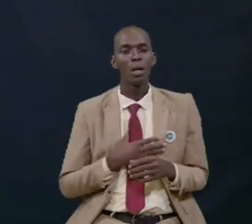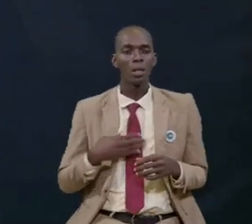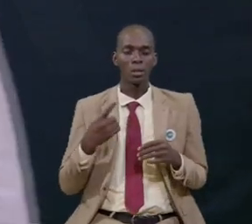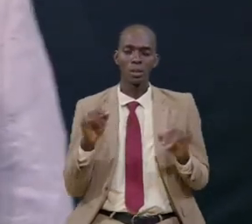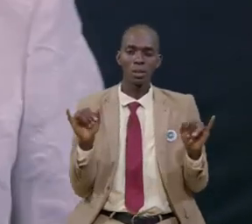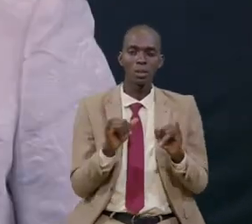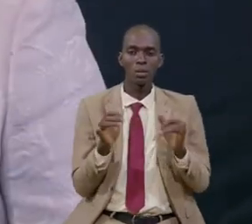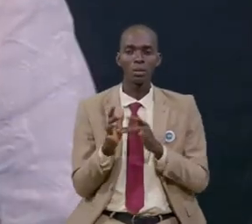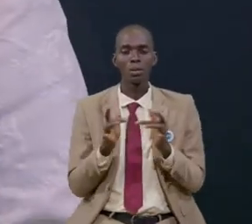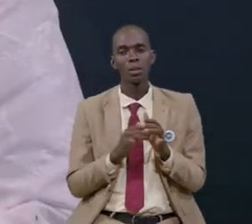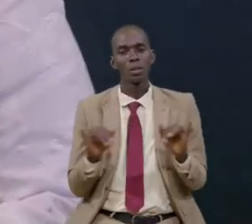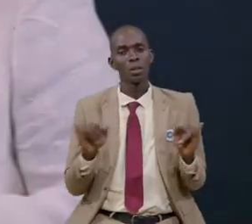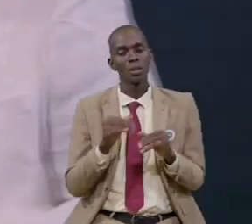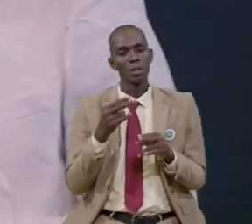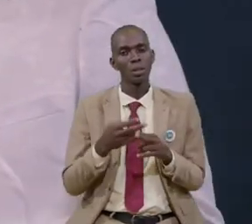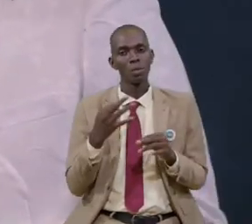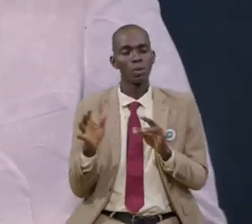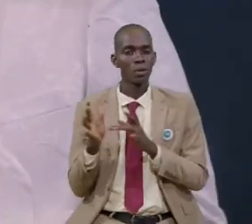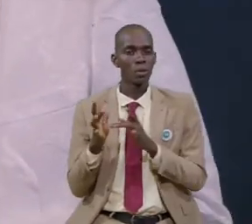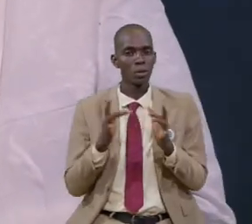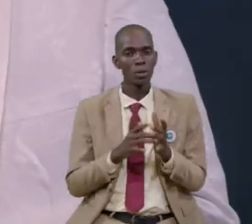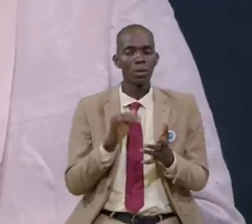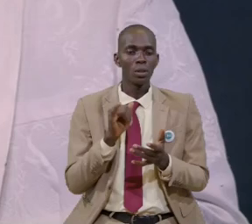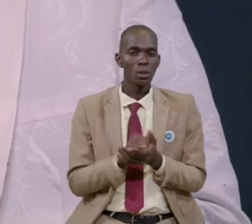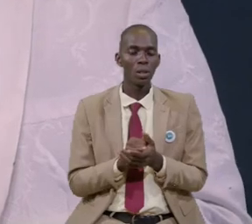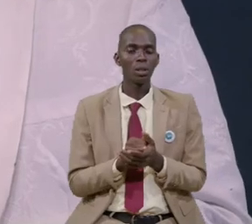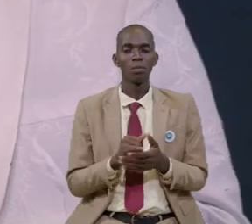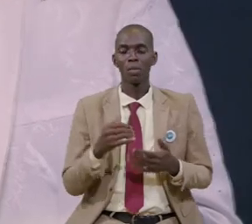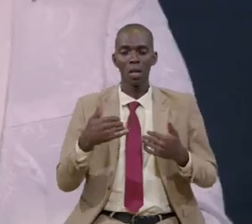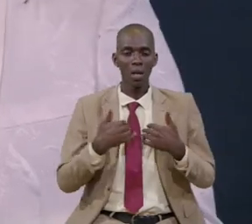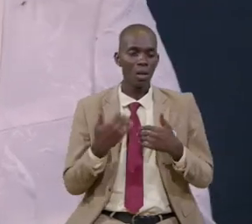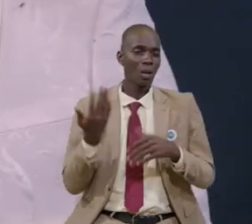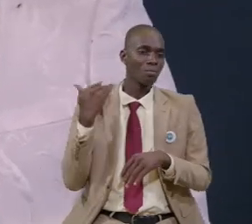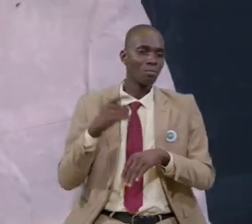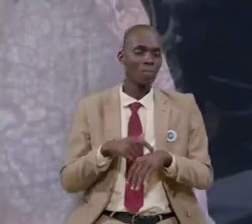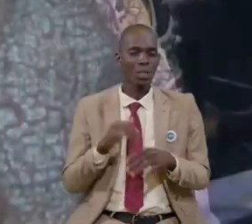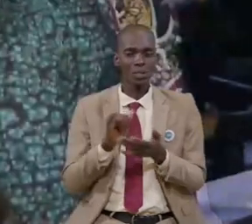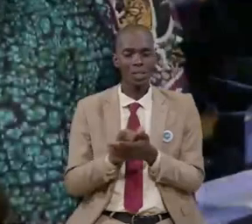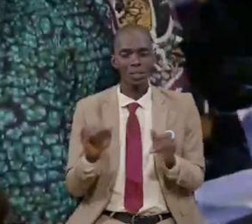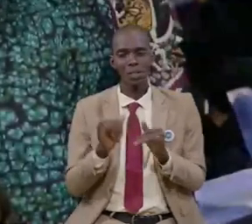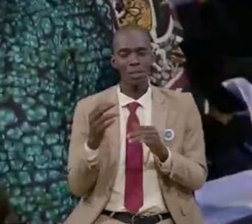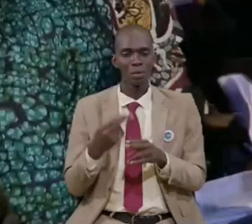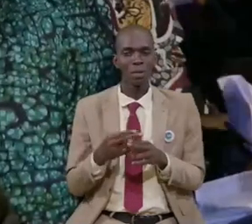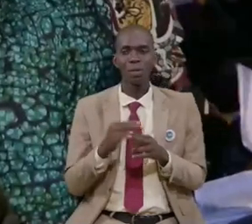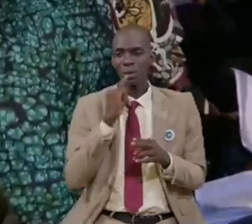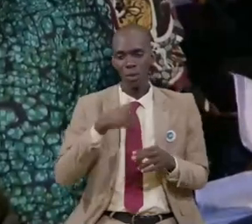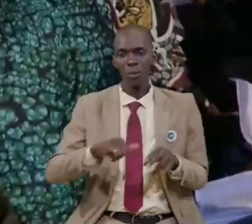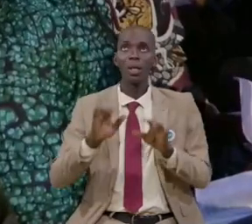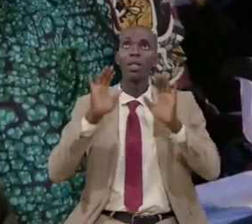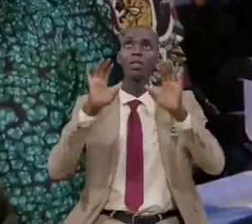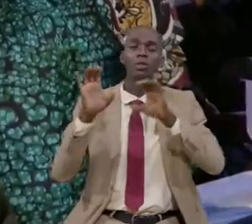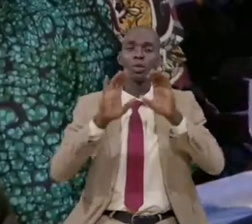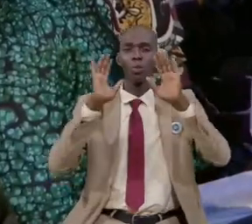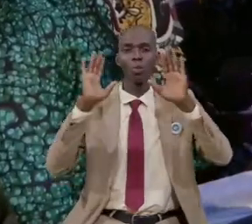de Jésus qu'il a fait à l'époque là, le même nom fait des prodiges ce jour.